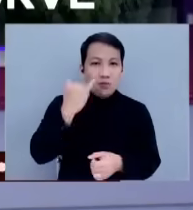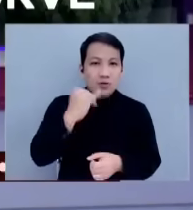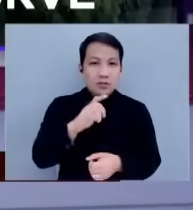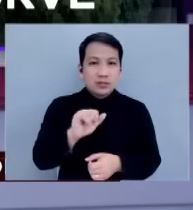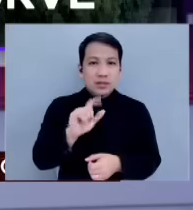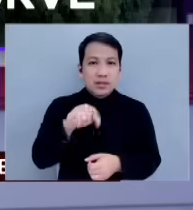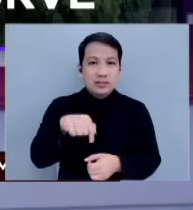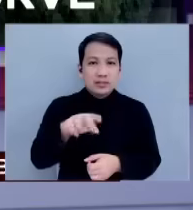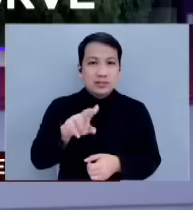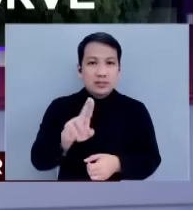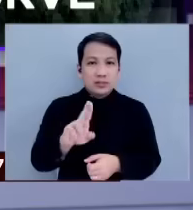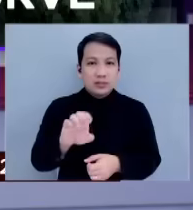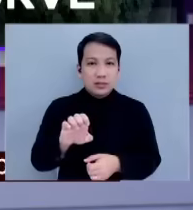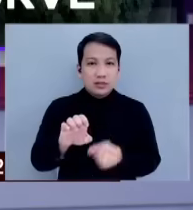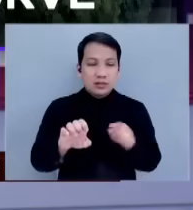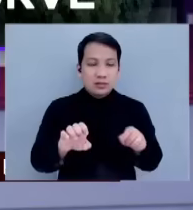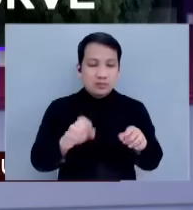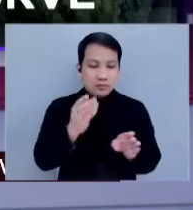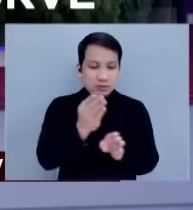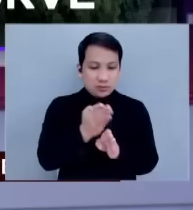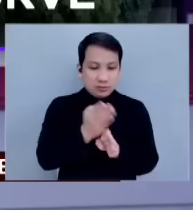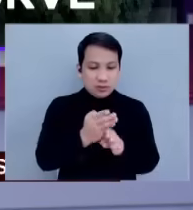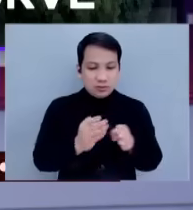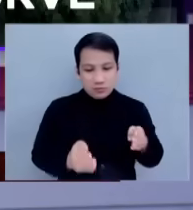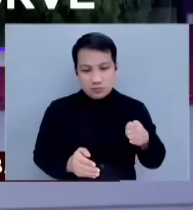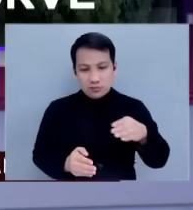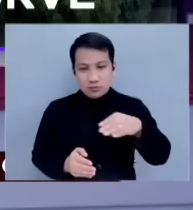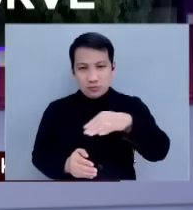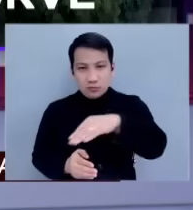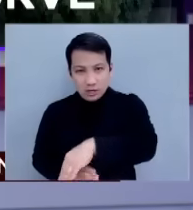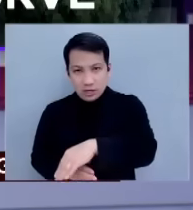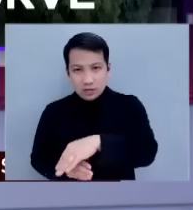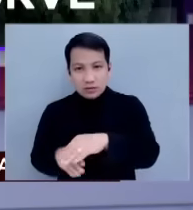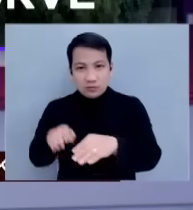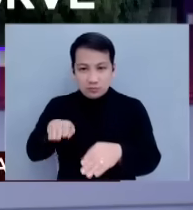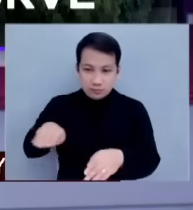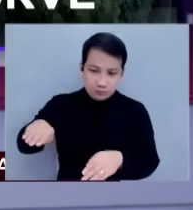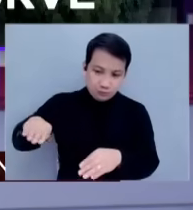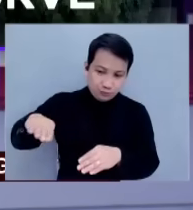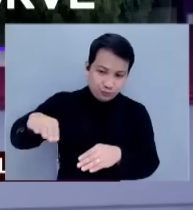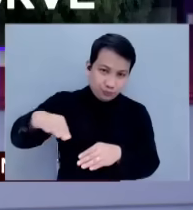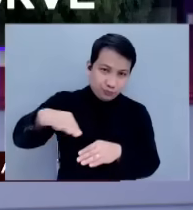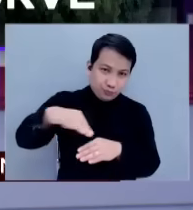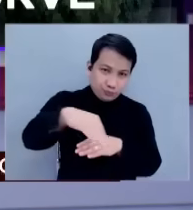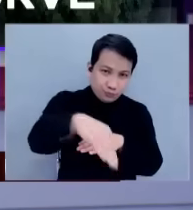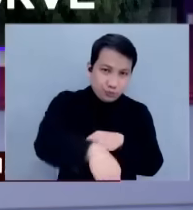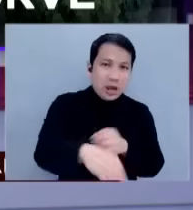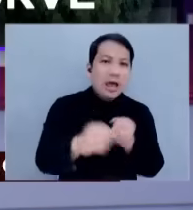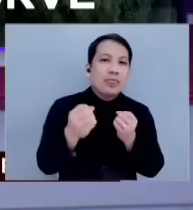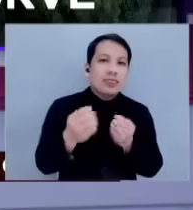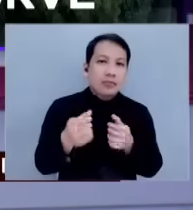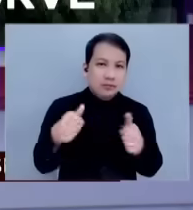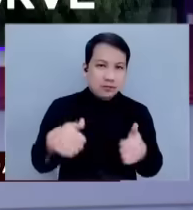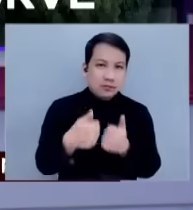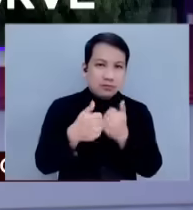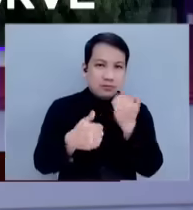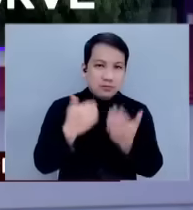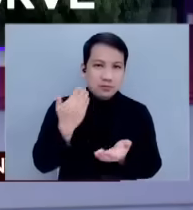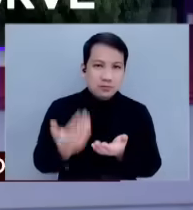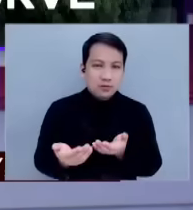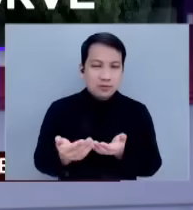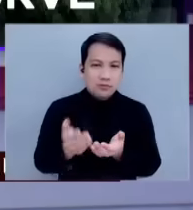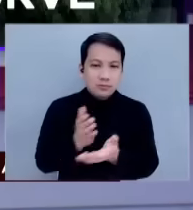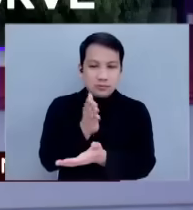at nahulog sa bangin ng isang bus. Ang killer curve na yan na kumitil na sa maraming buhay, personal na pinuntahan ni